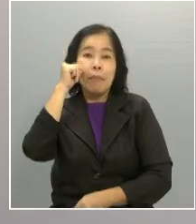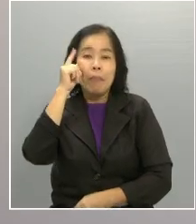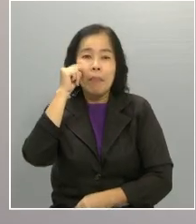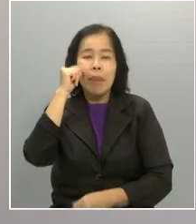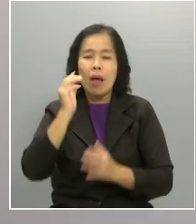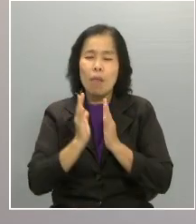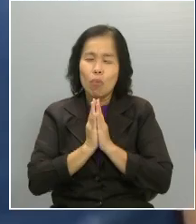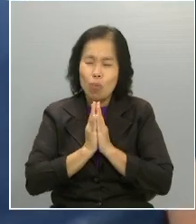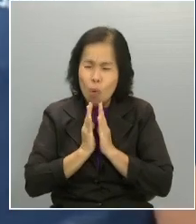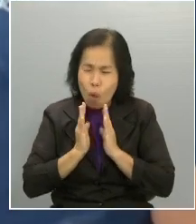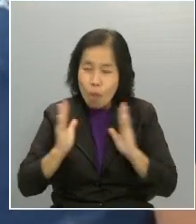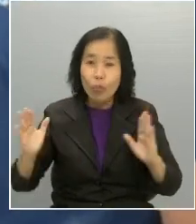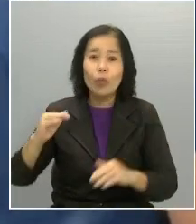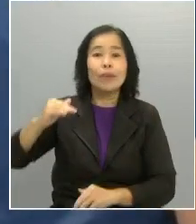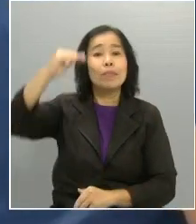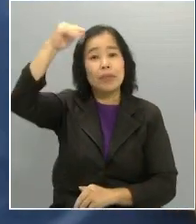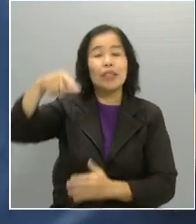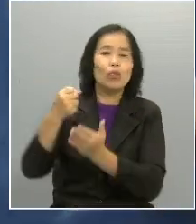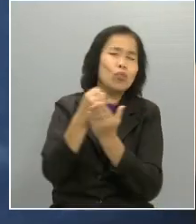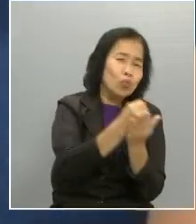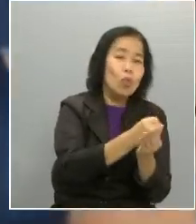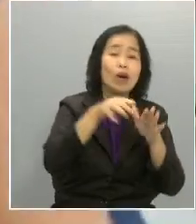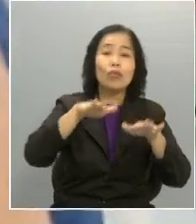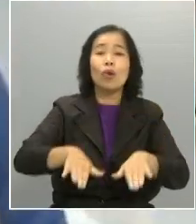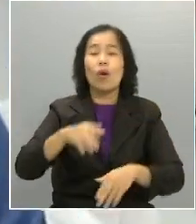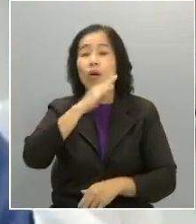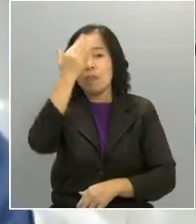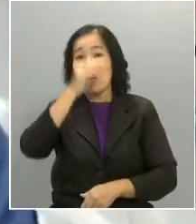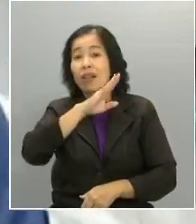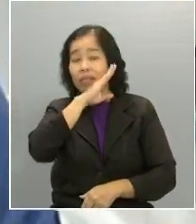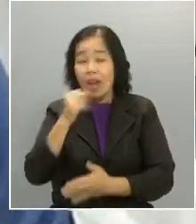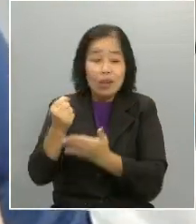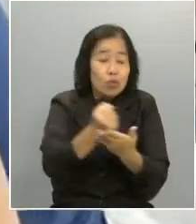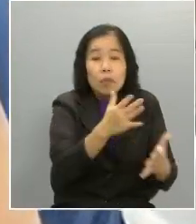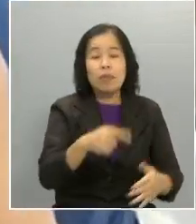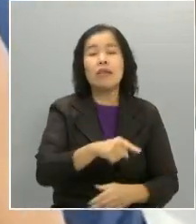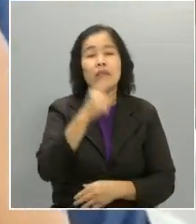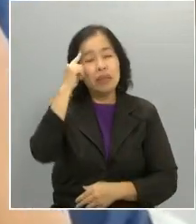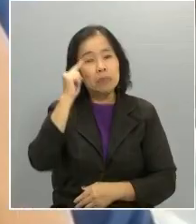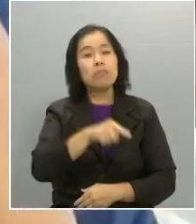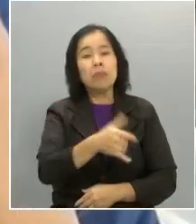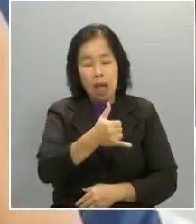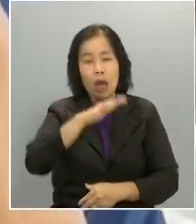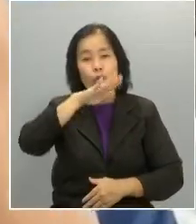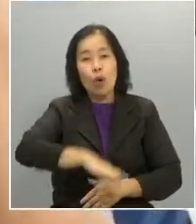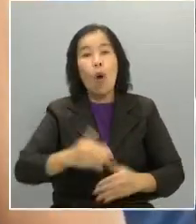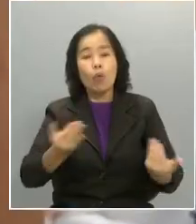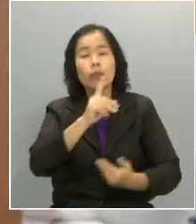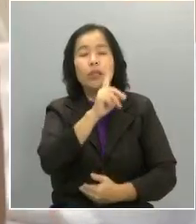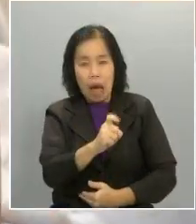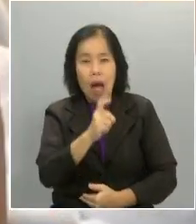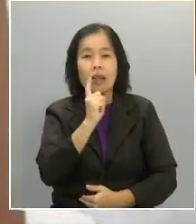พลเมืองดีขอบคุณน้องบาสที่มาช่วยเหลือไม่งั้นป่านนี้โซดาอาจจะต้องตายแล้วก็ได